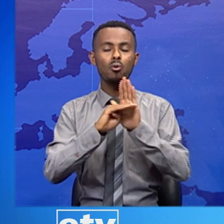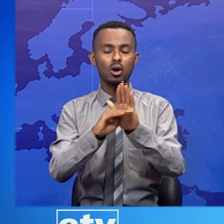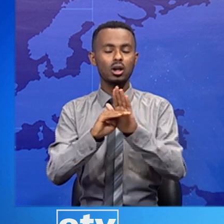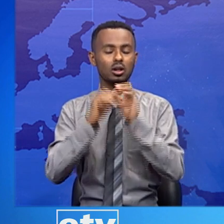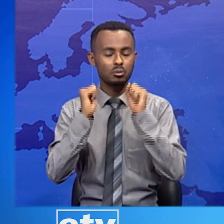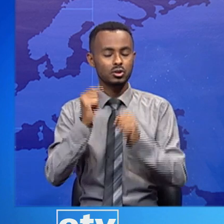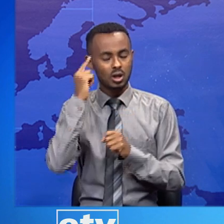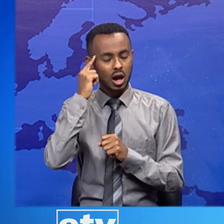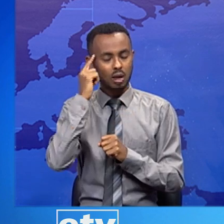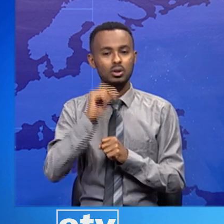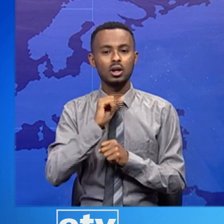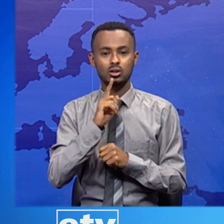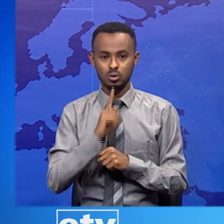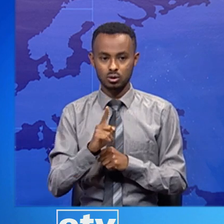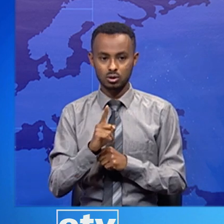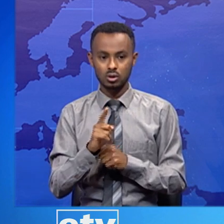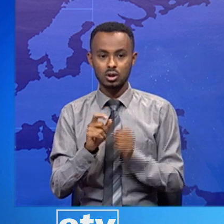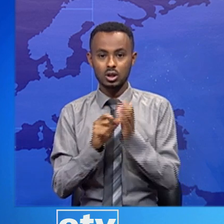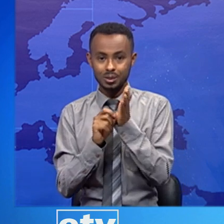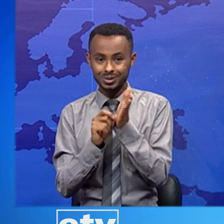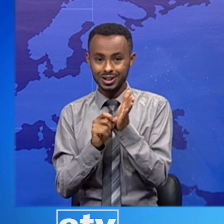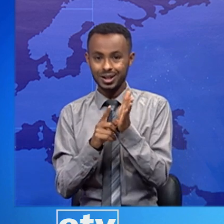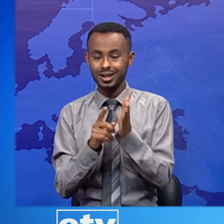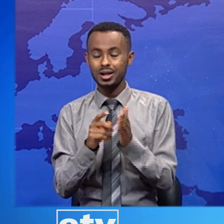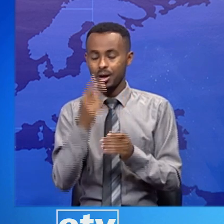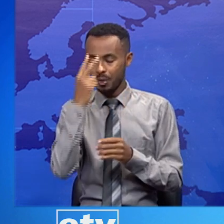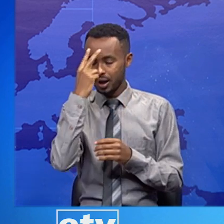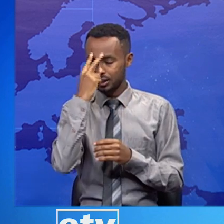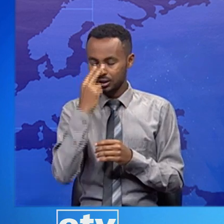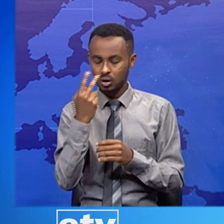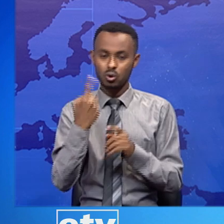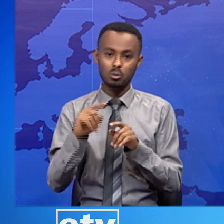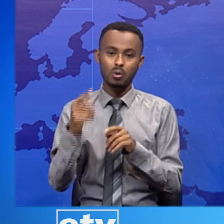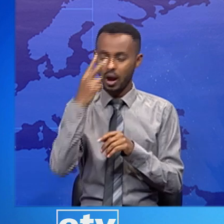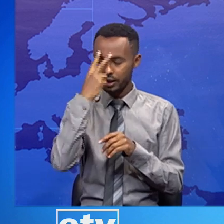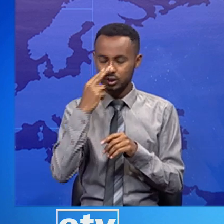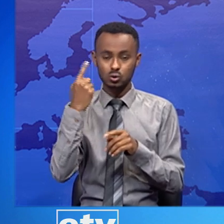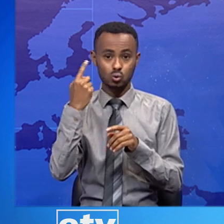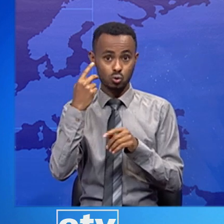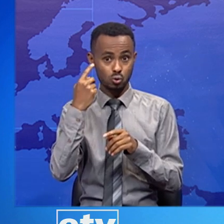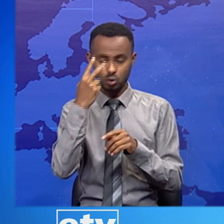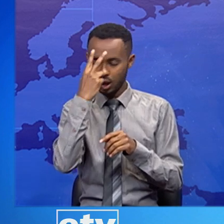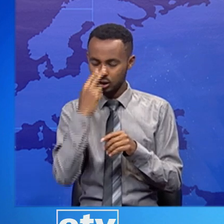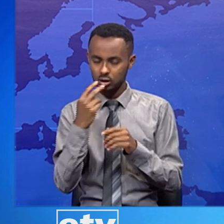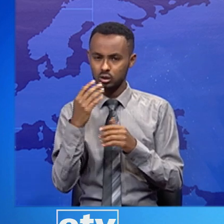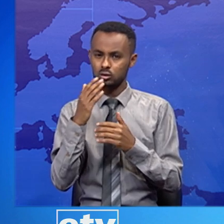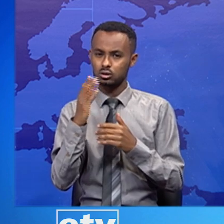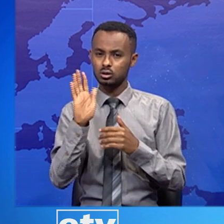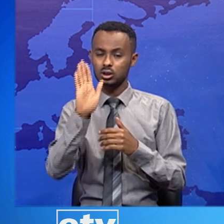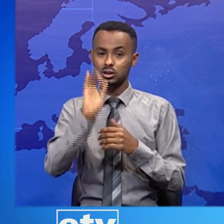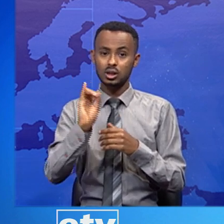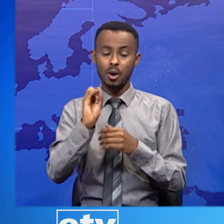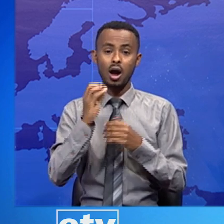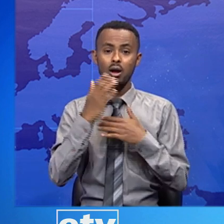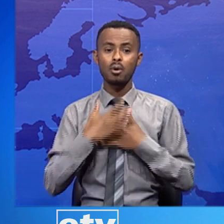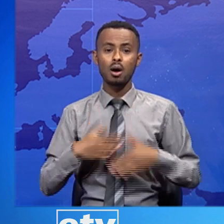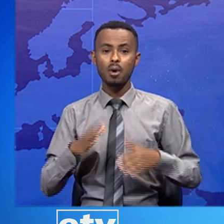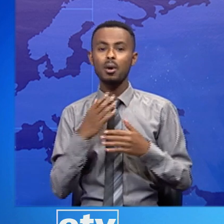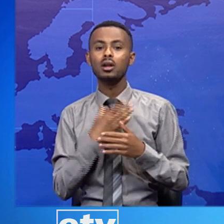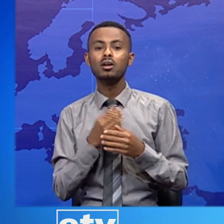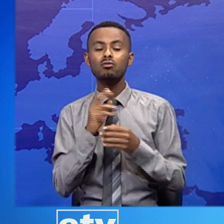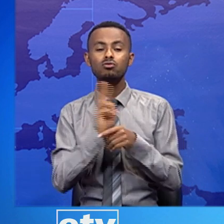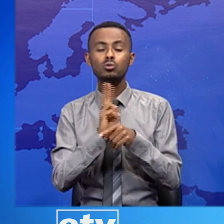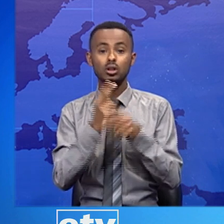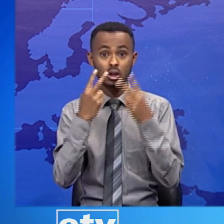እንደሚችል አለመቅረብ ስለሚችል፣ ለምሳሌ ማየት ምሳሌ ወይም አይነ ስውራን ገጸ ባህሪ በአማርኛ ፊልሞቻችን ላይ ተወክሎ